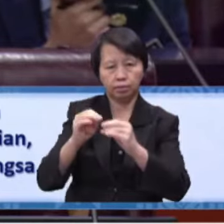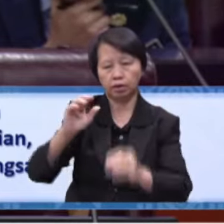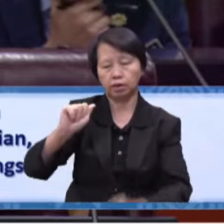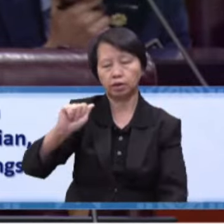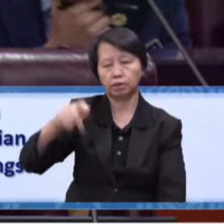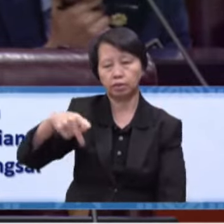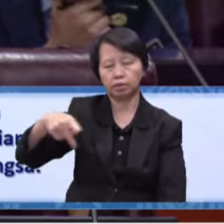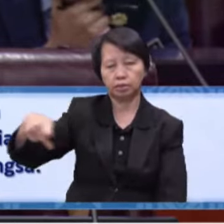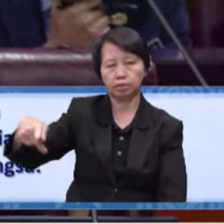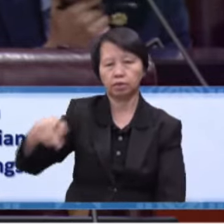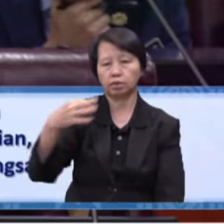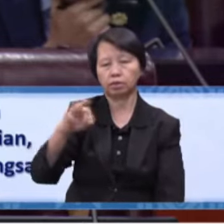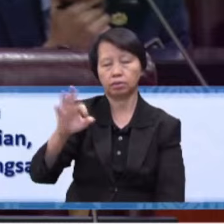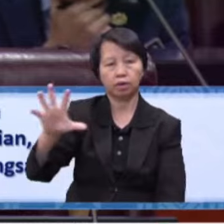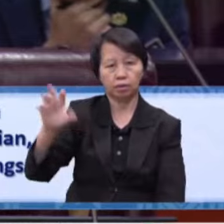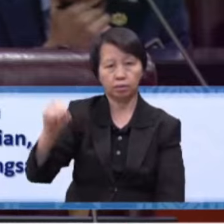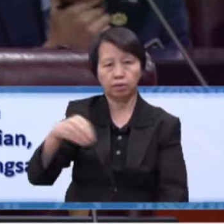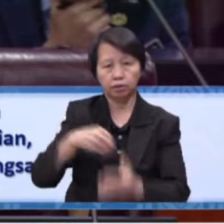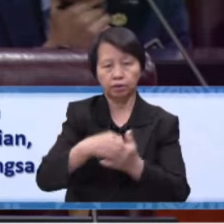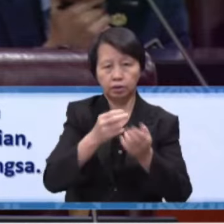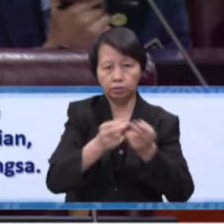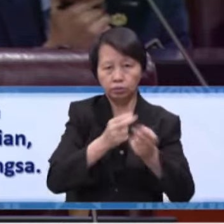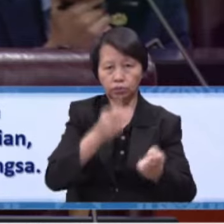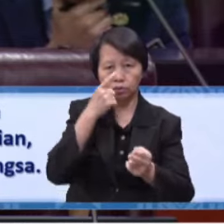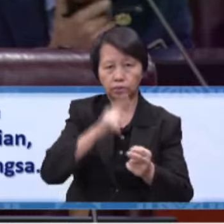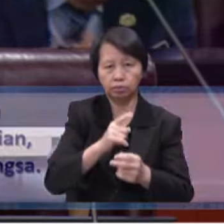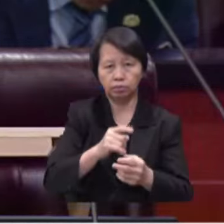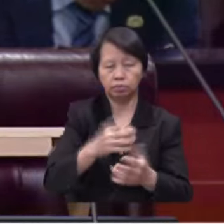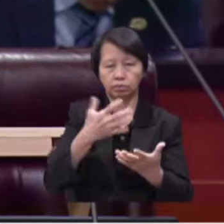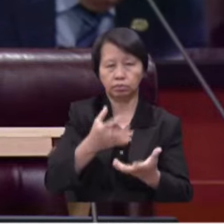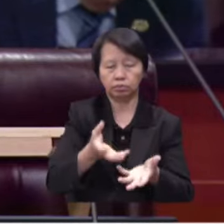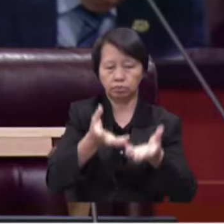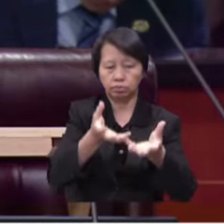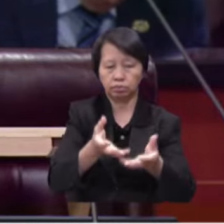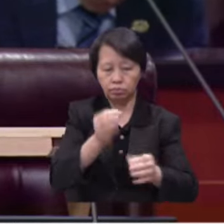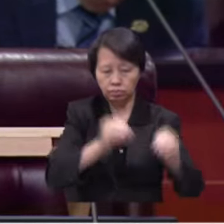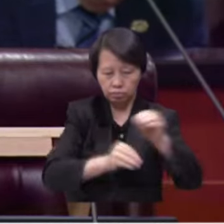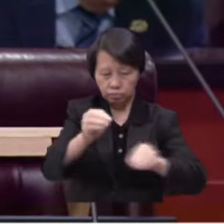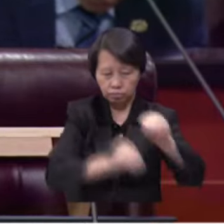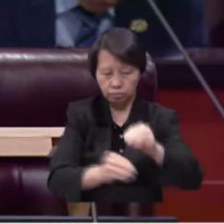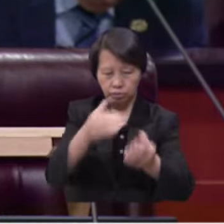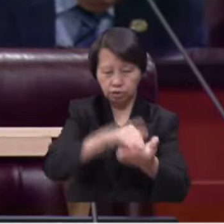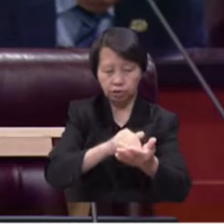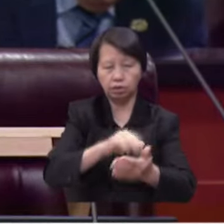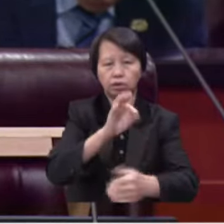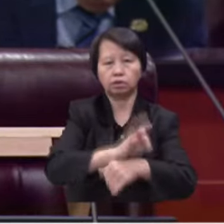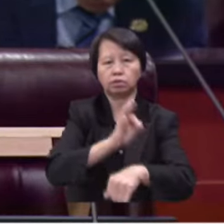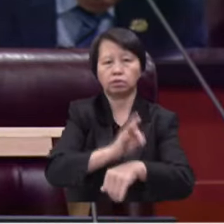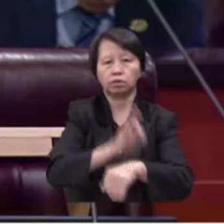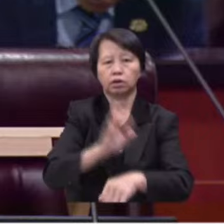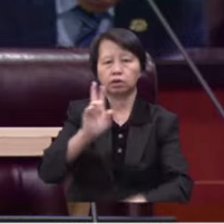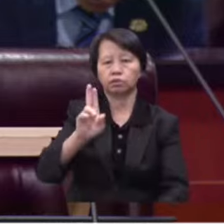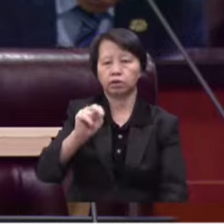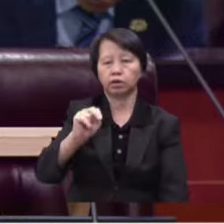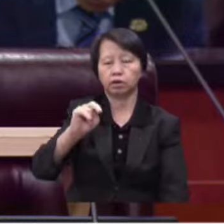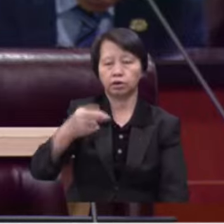1950 tersebut dalam usaha untuk menjajarkan smule perananan dan fungsi